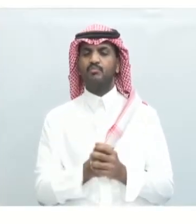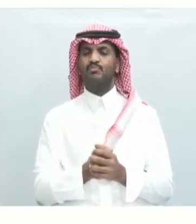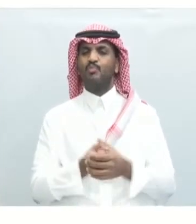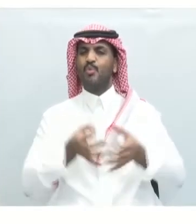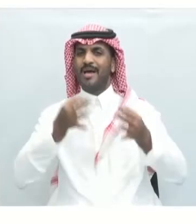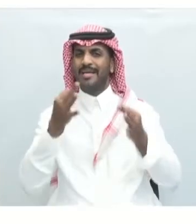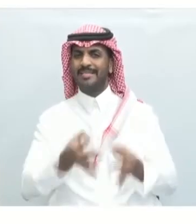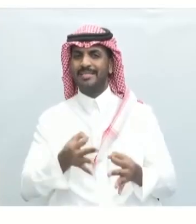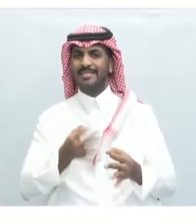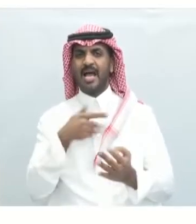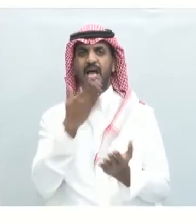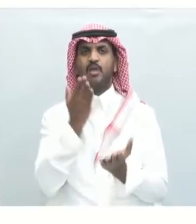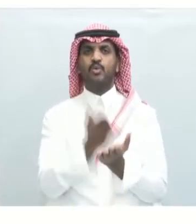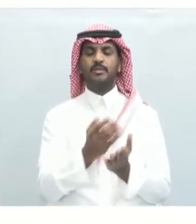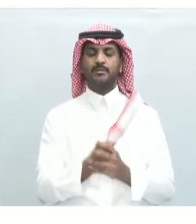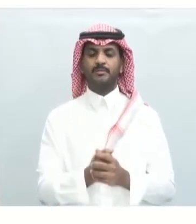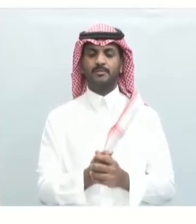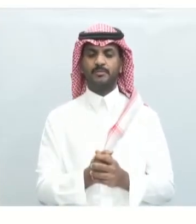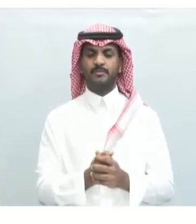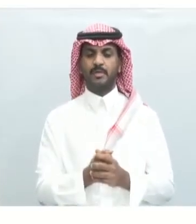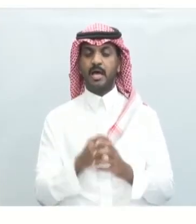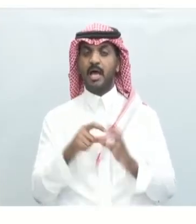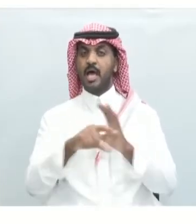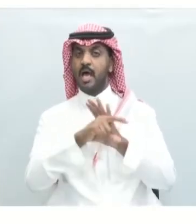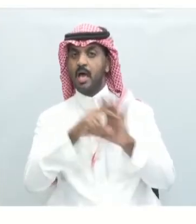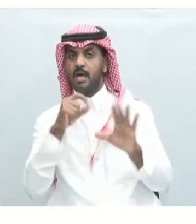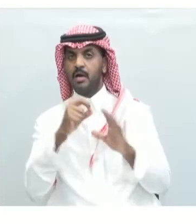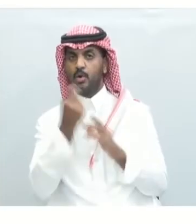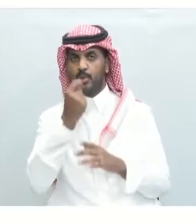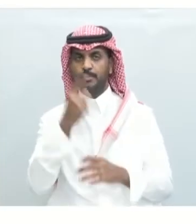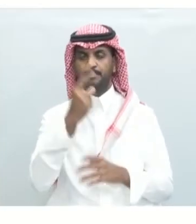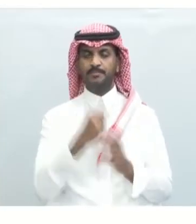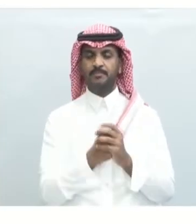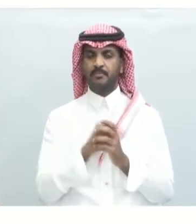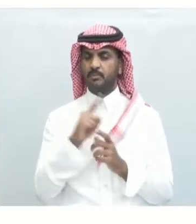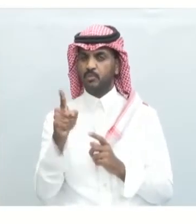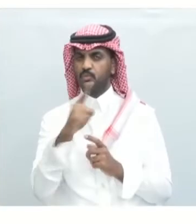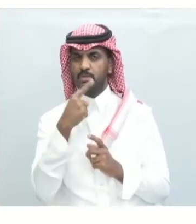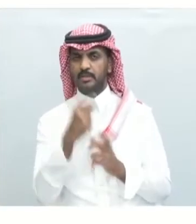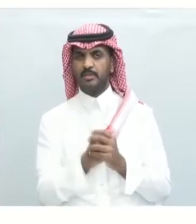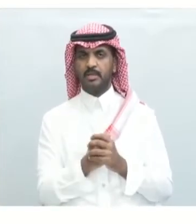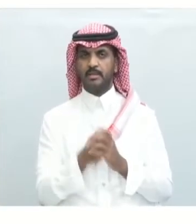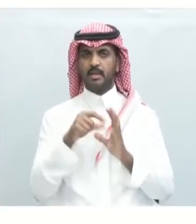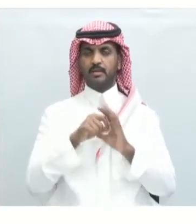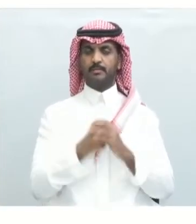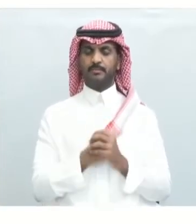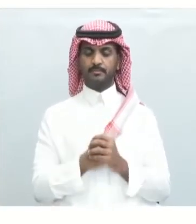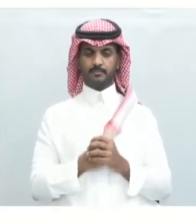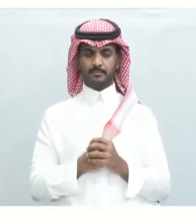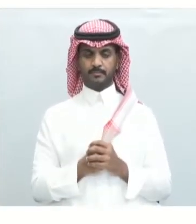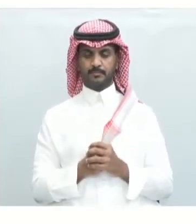مؤكدا على هذا الحق العظيم ايه قرانيه من منكم يستطيع ان يذكر هذه الايه